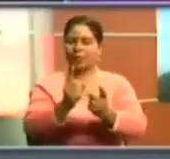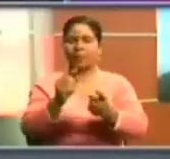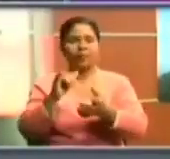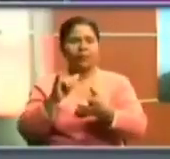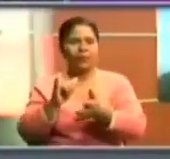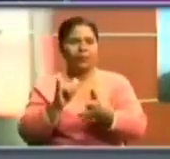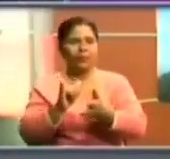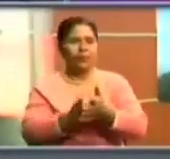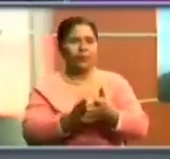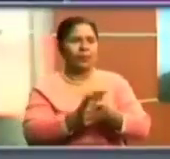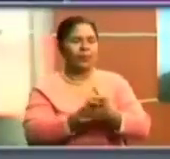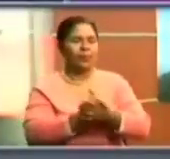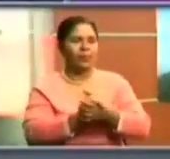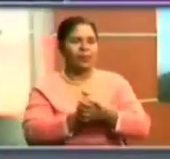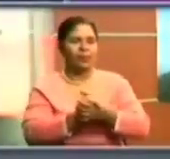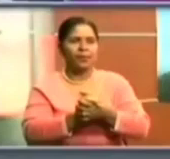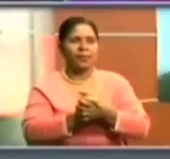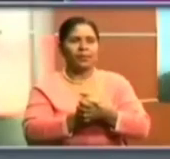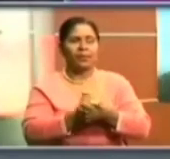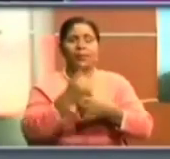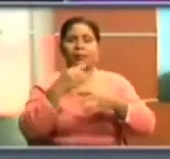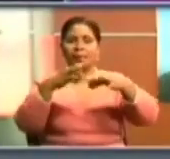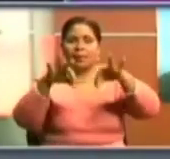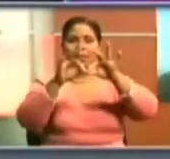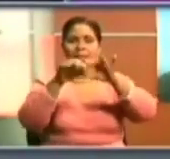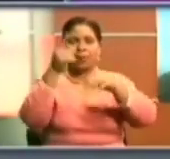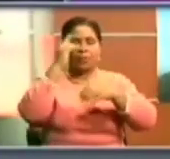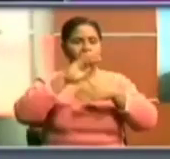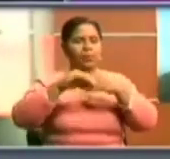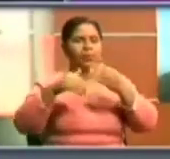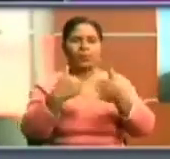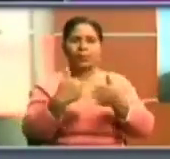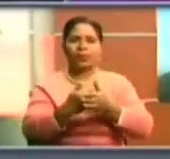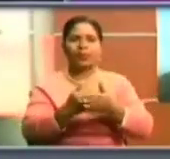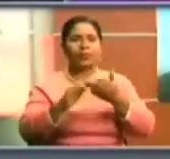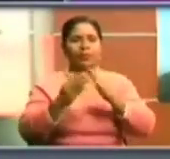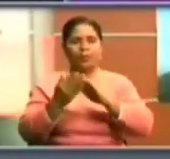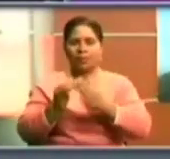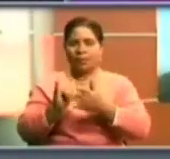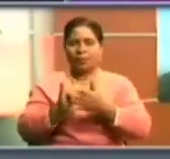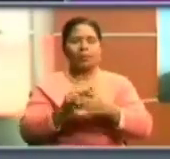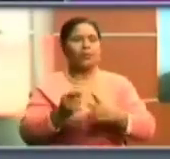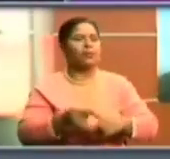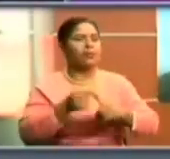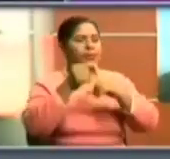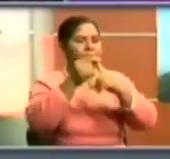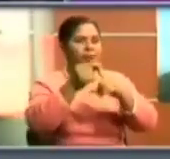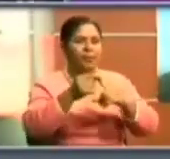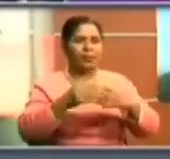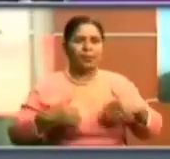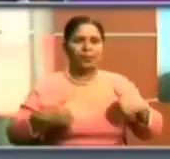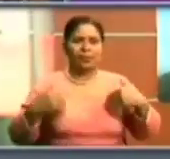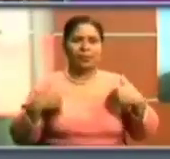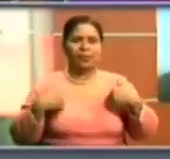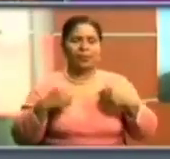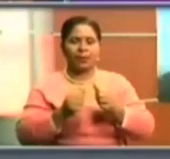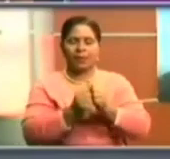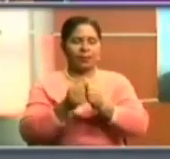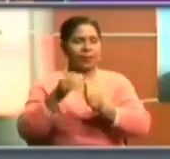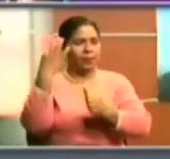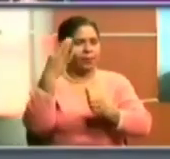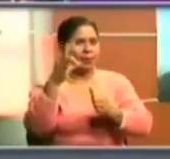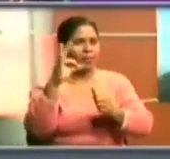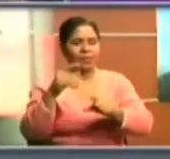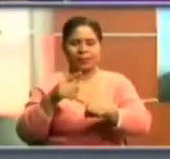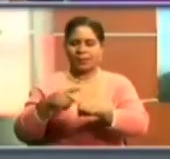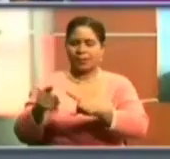intérieur Max Rudolph Saint-Albin, important pour la collectivité territoriale, surtout dans le jumelage avec l'autre pays tant que la France sous